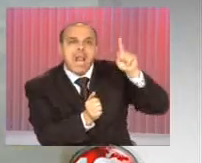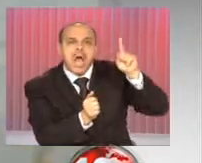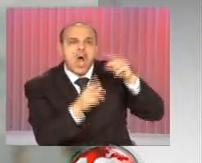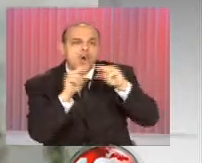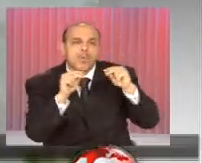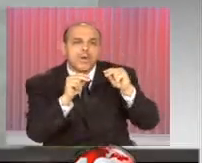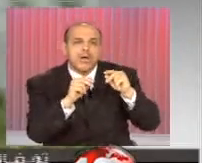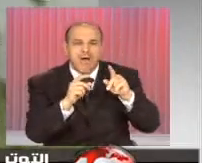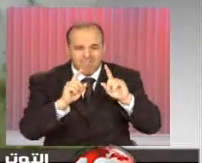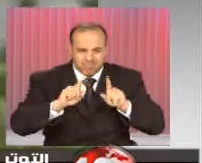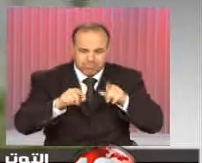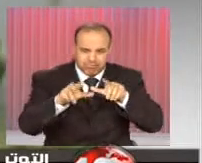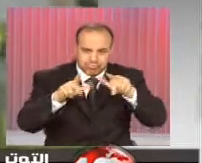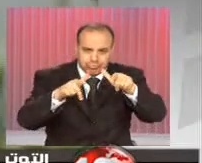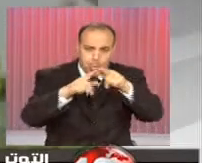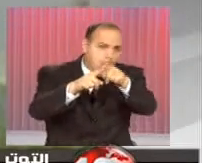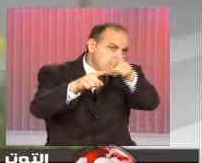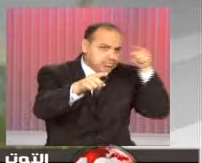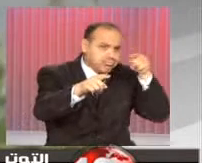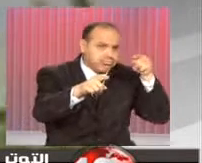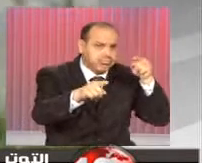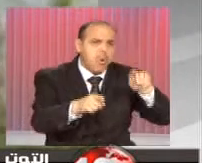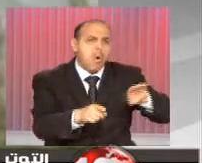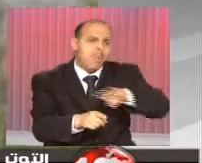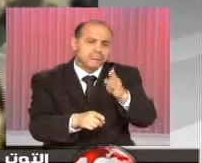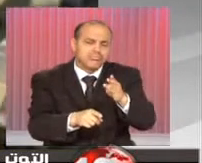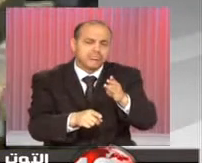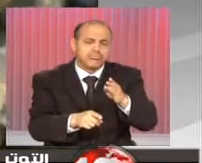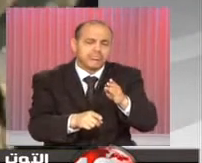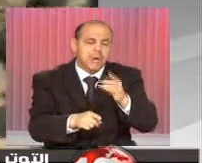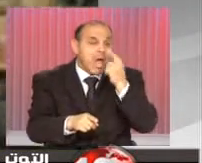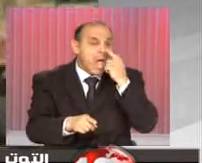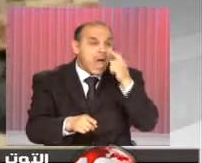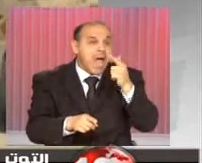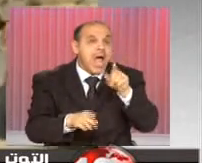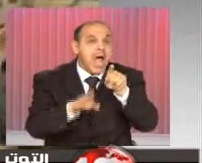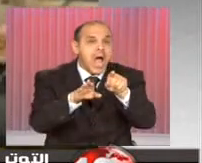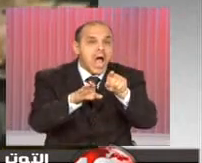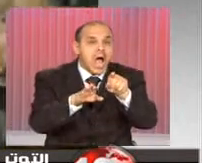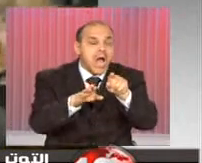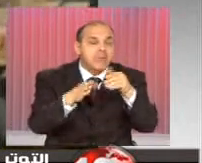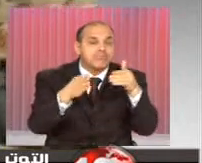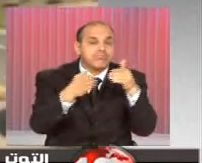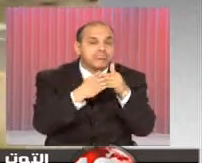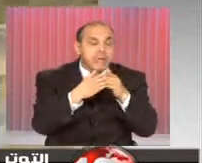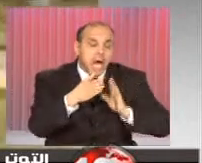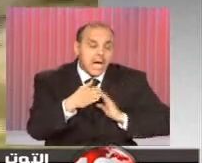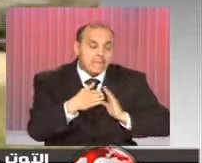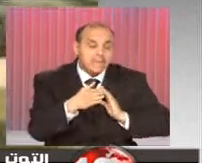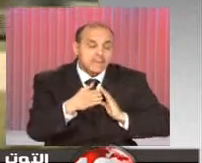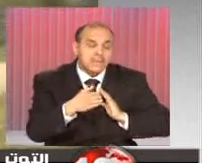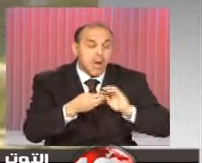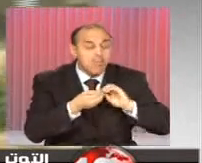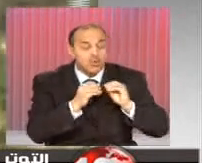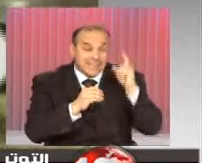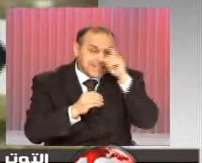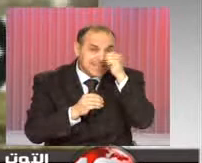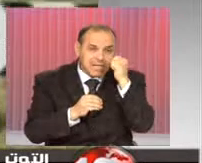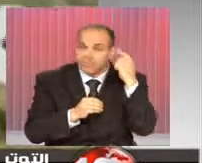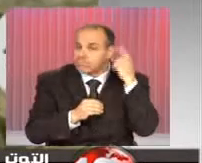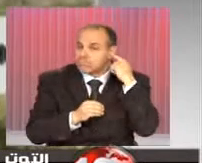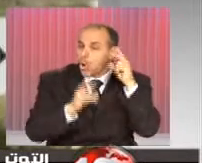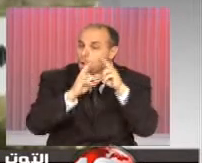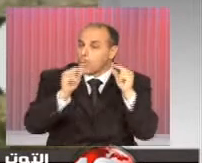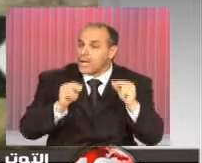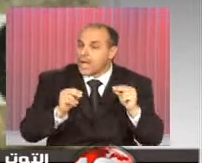مدرعة إسرائيلية بعدد من الآليات العسكرية. وتسببت العملية التي وصفت بالعسكرية المعقدة وفقا لمصادر